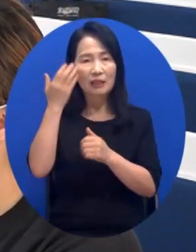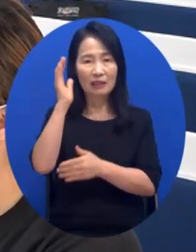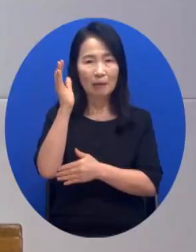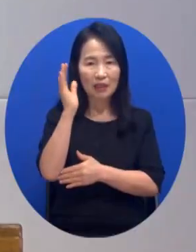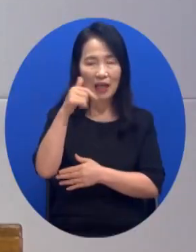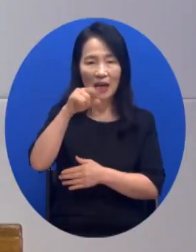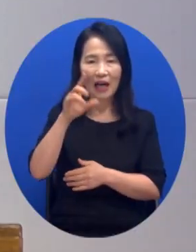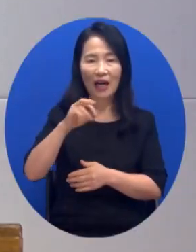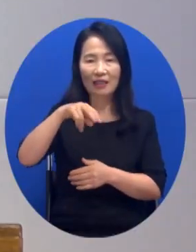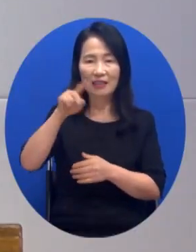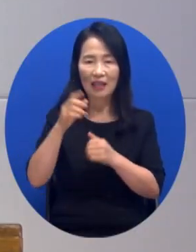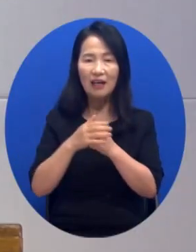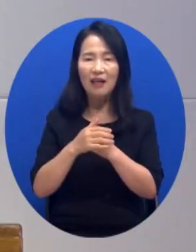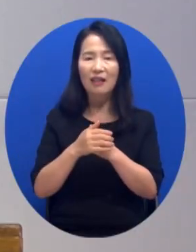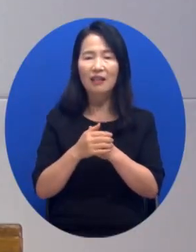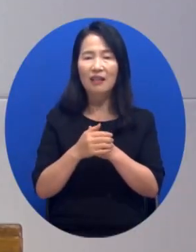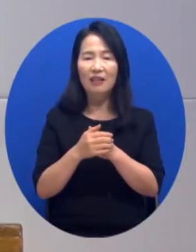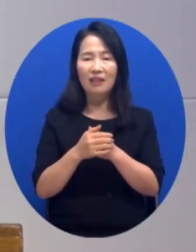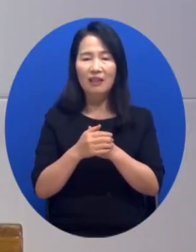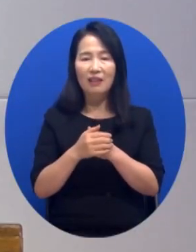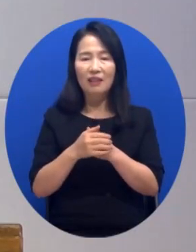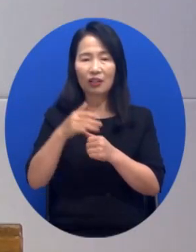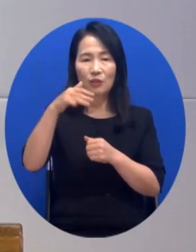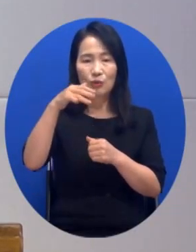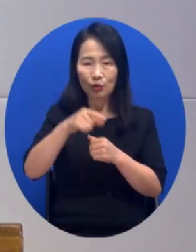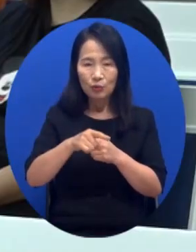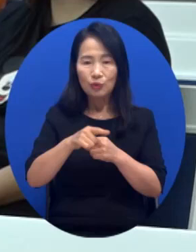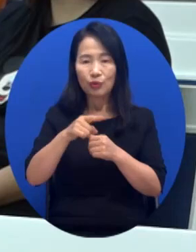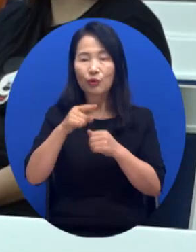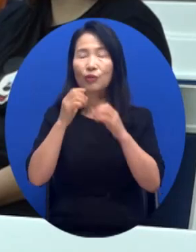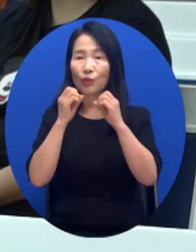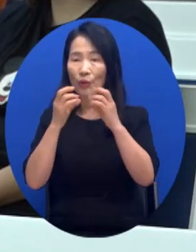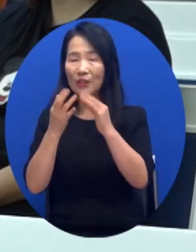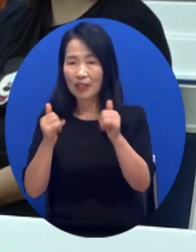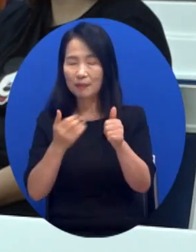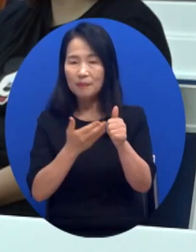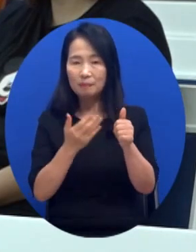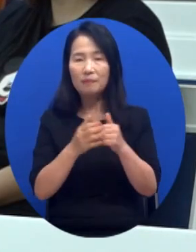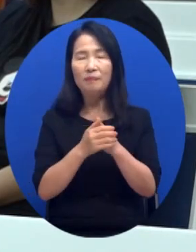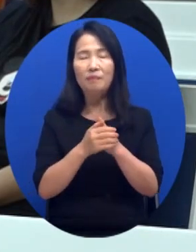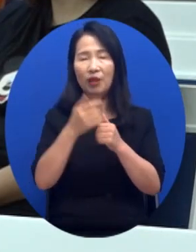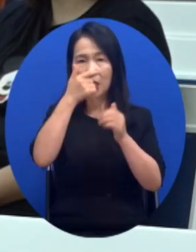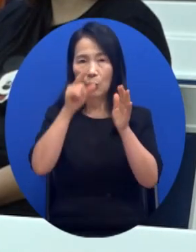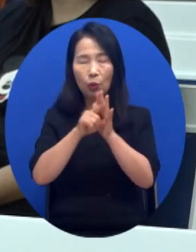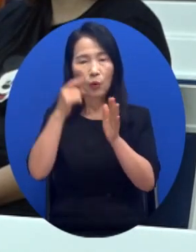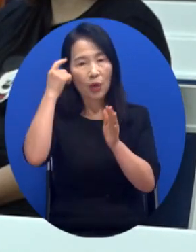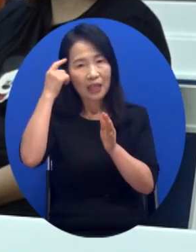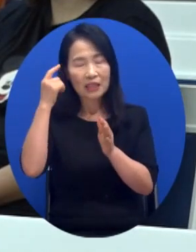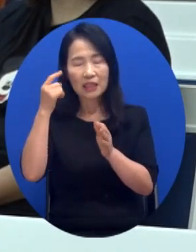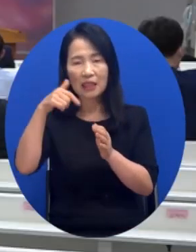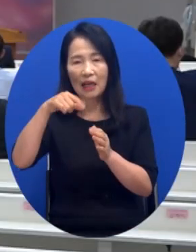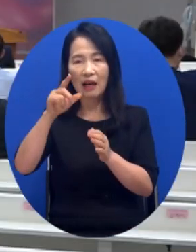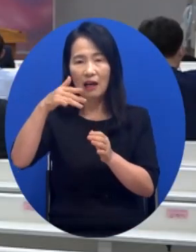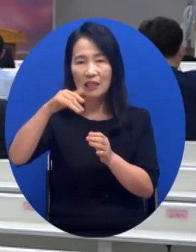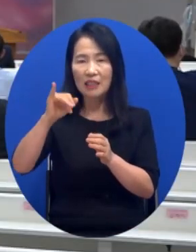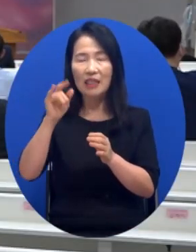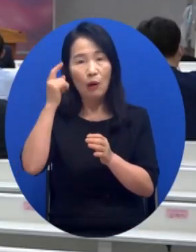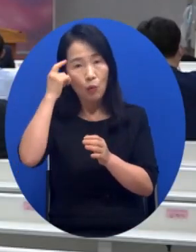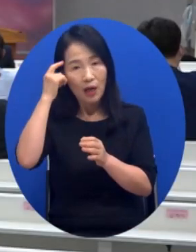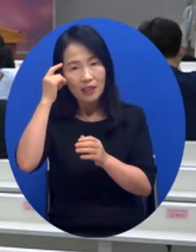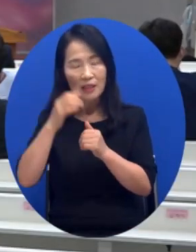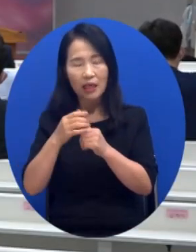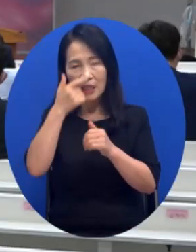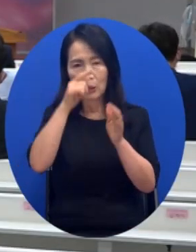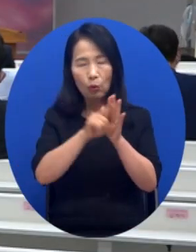나선 CTS 교육 컨설턴트 추장삼 선교사는 기독교적 가치관 아래 영성, 인성, 지성을